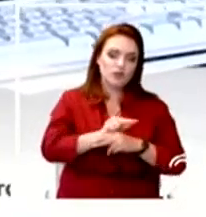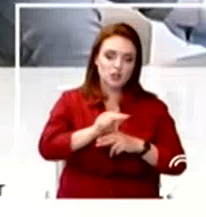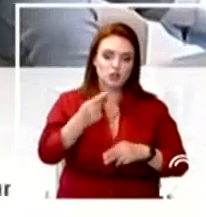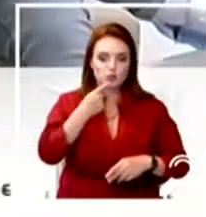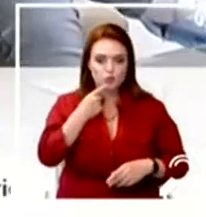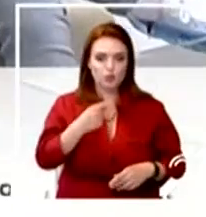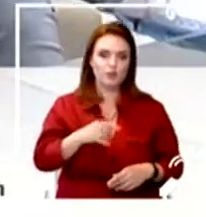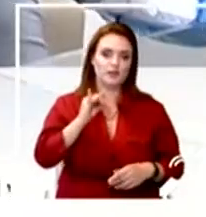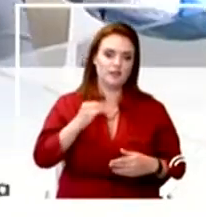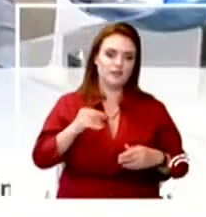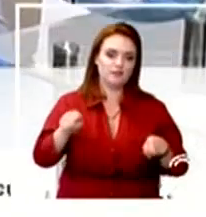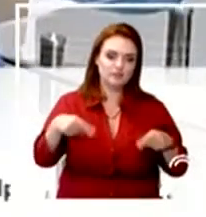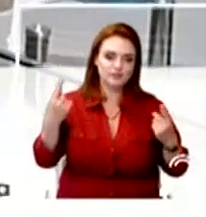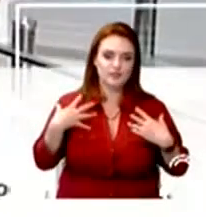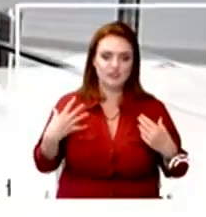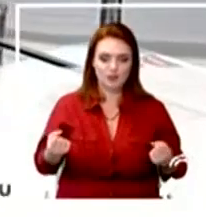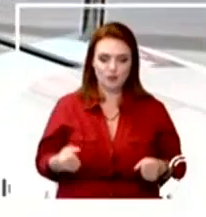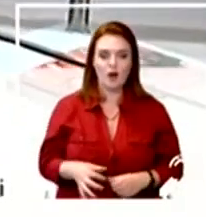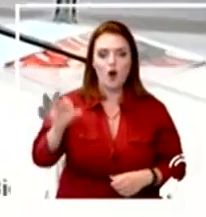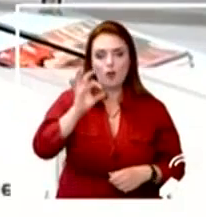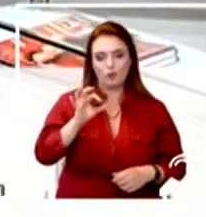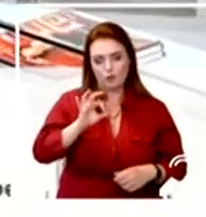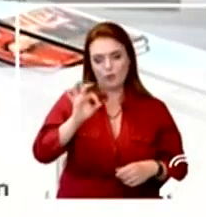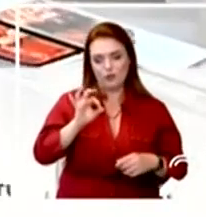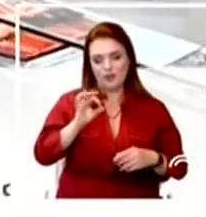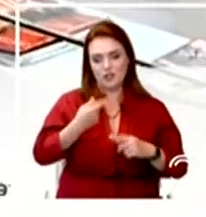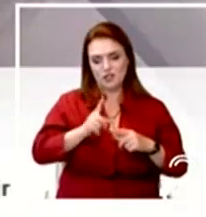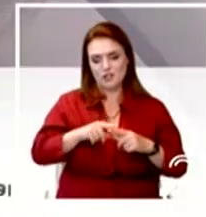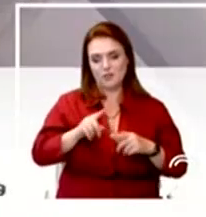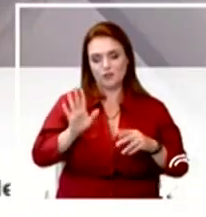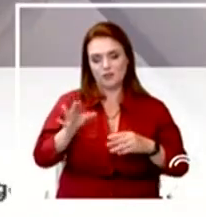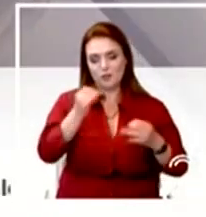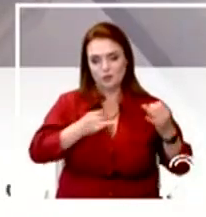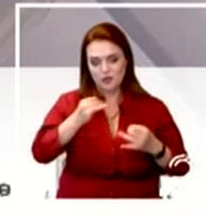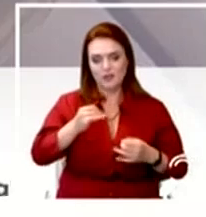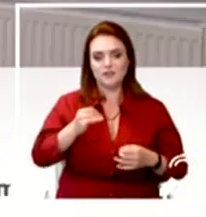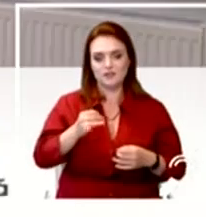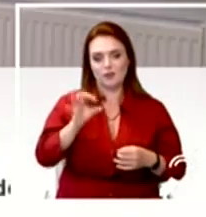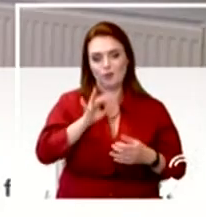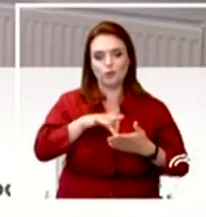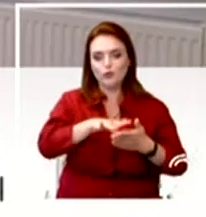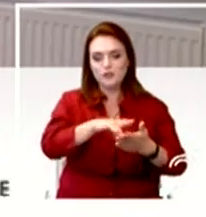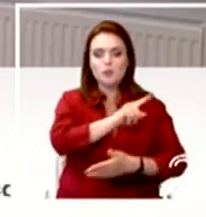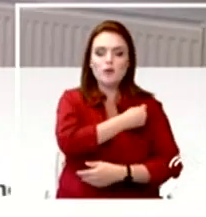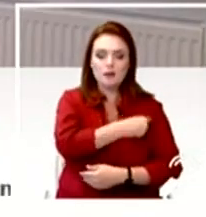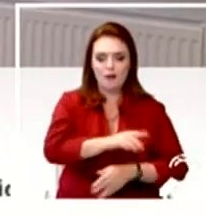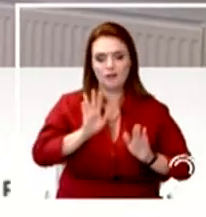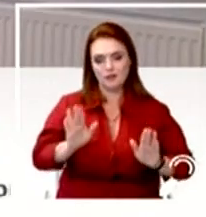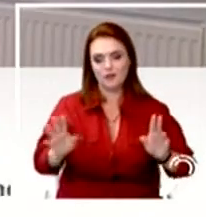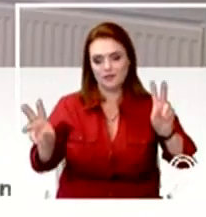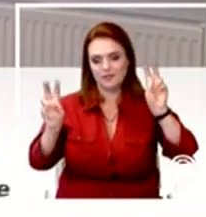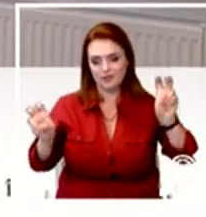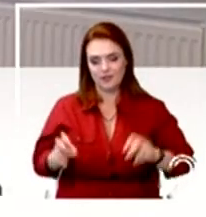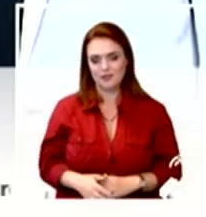perspectivele turismului medical în Republica Moldova se va discuta la Travel Forum Moldova 2023, care va avea loc în premieră